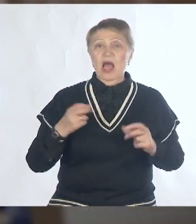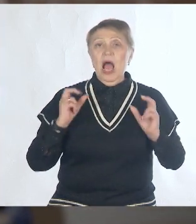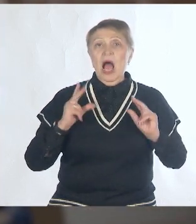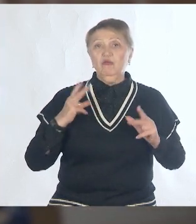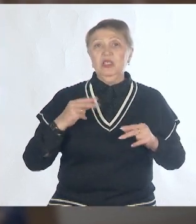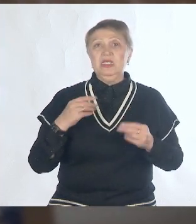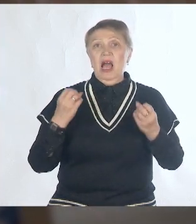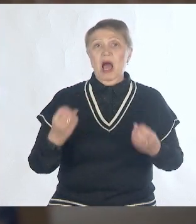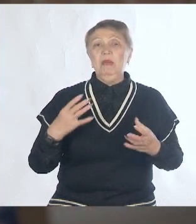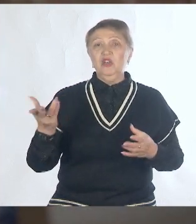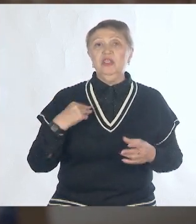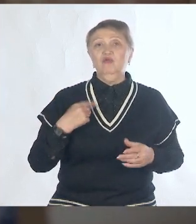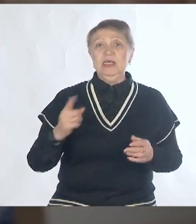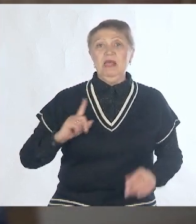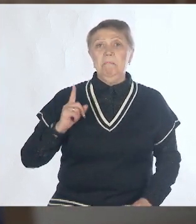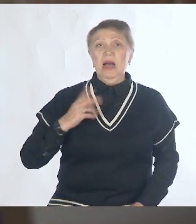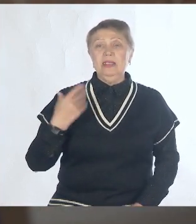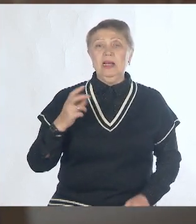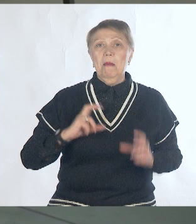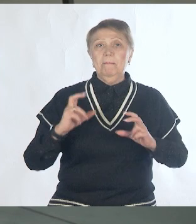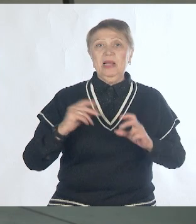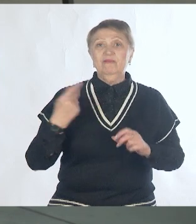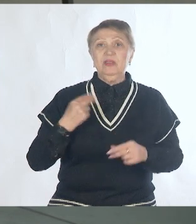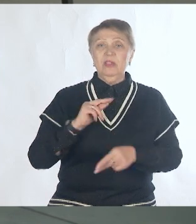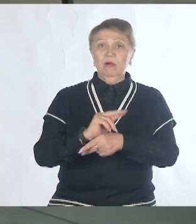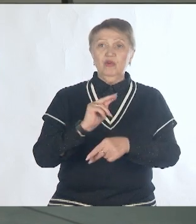обучения копы тук-тука понимаем